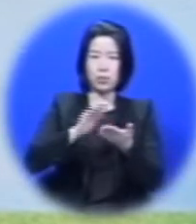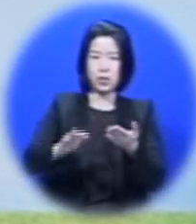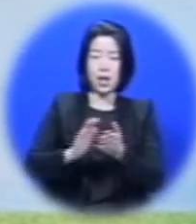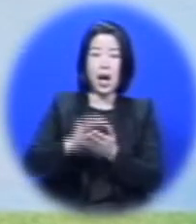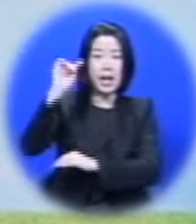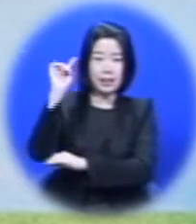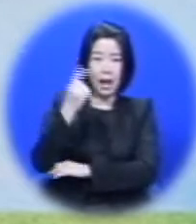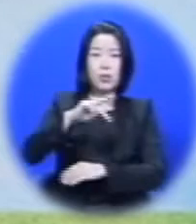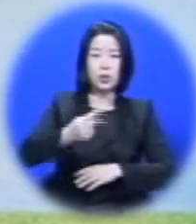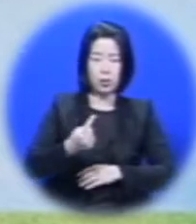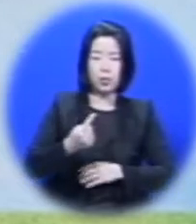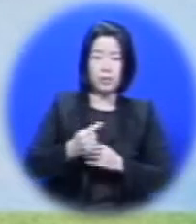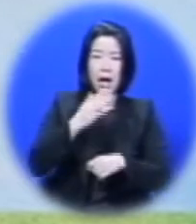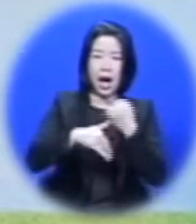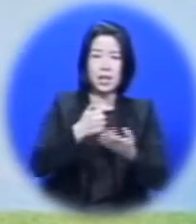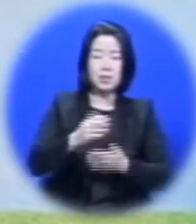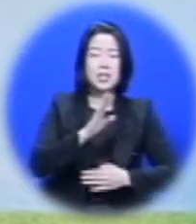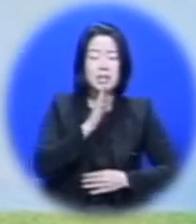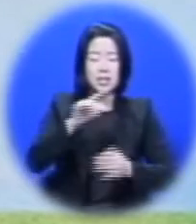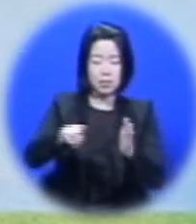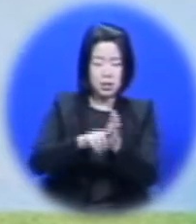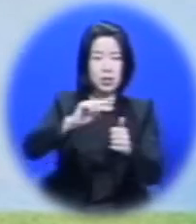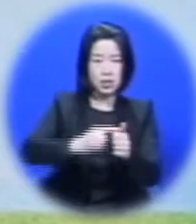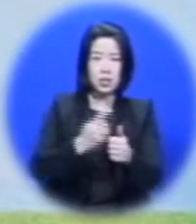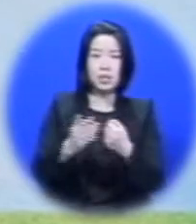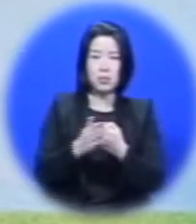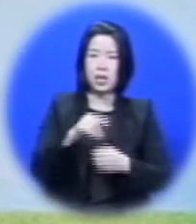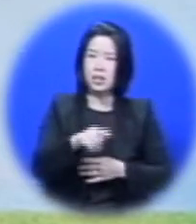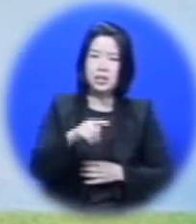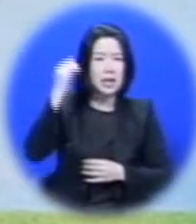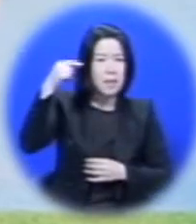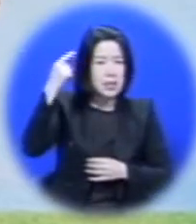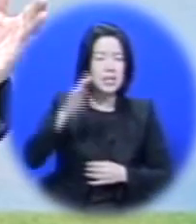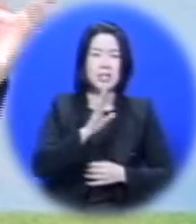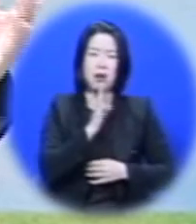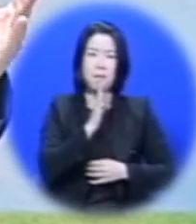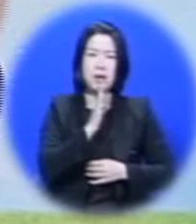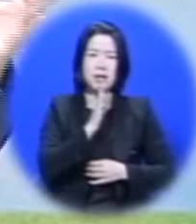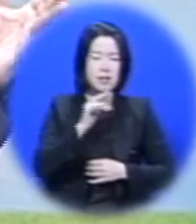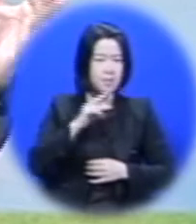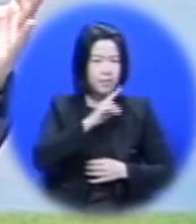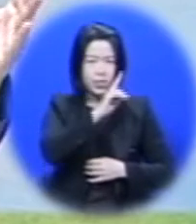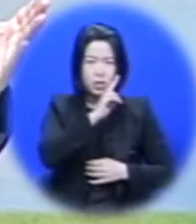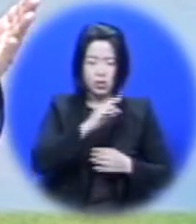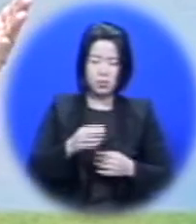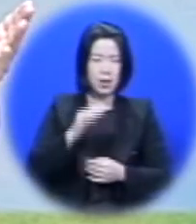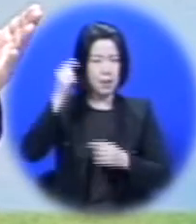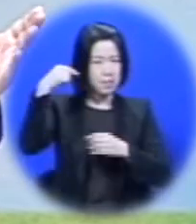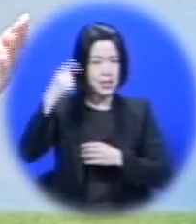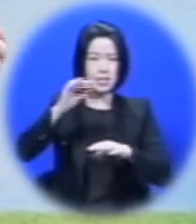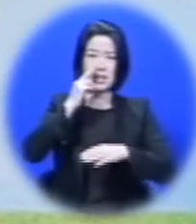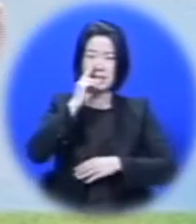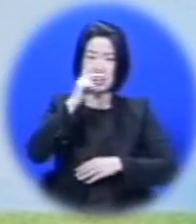다윗도 말입니다. 하나님이 진짜 믿어지니까 그 미친 정말 질투심에 완전히 미쳐버린 사울